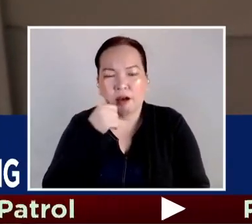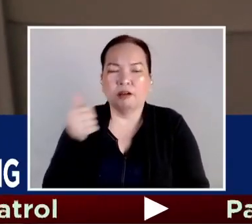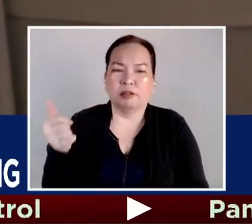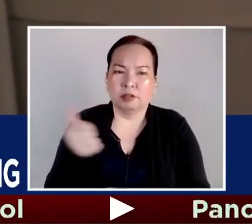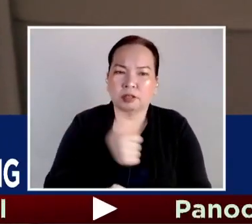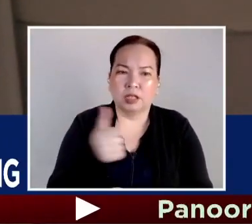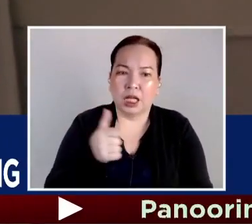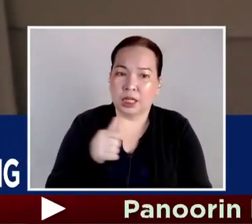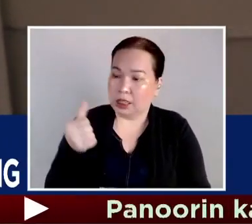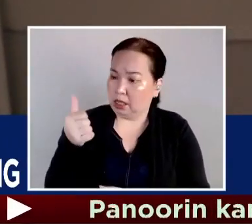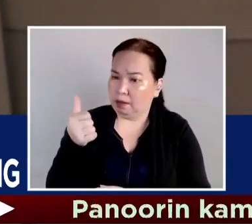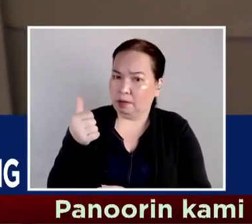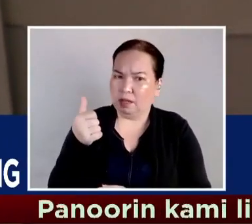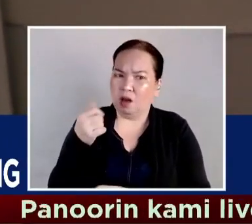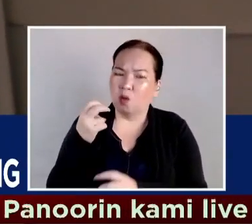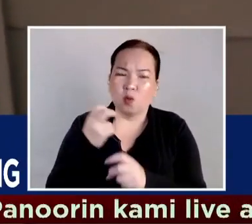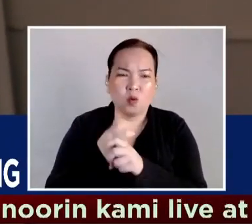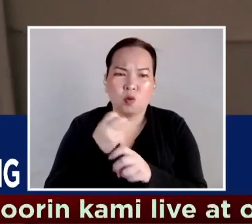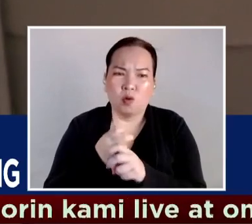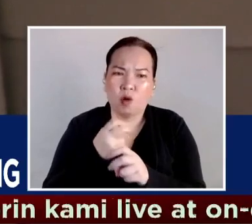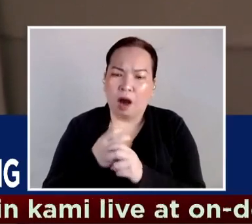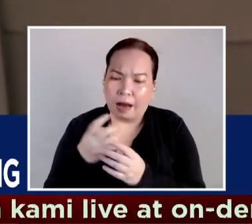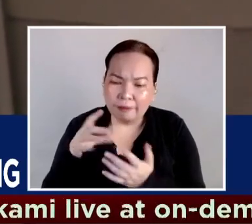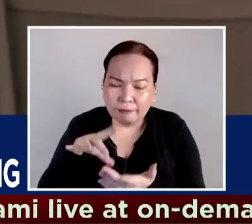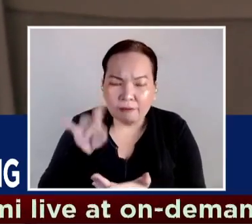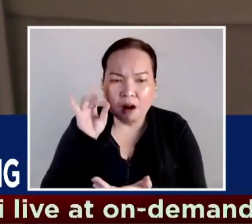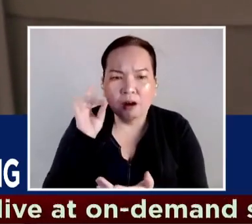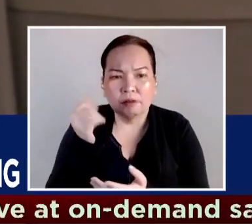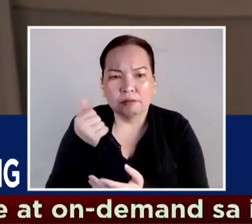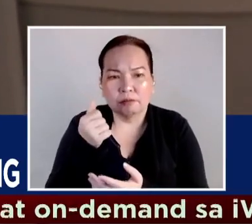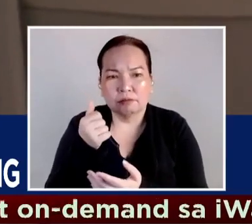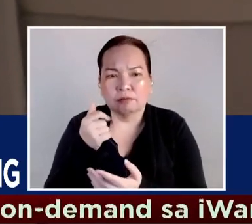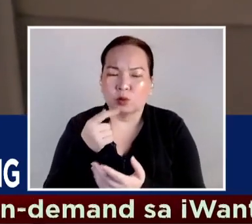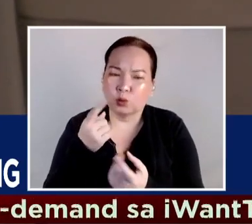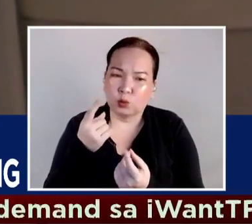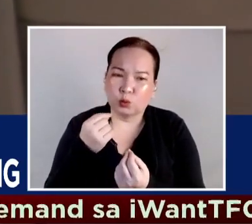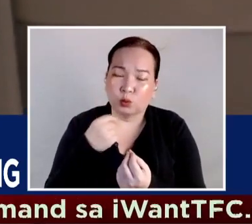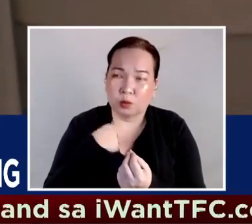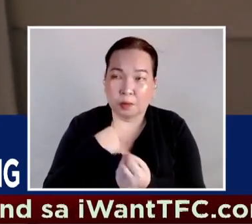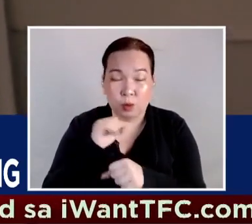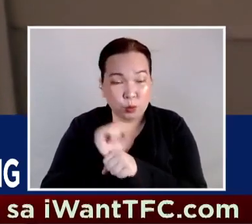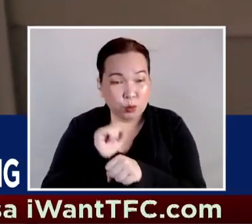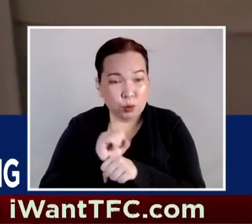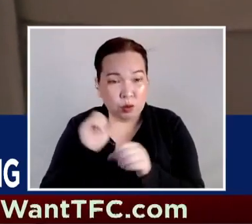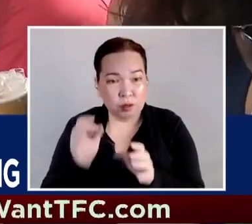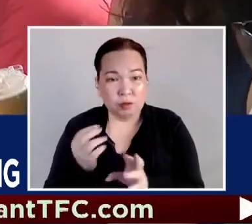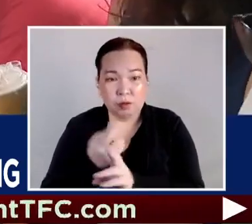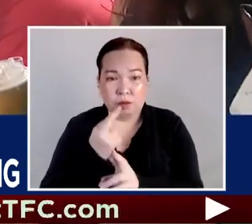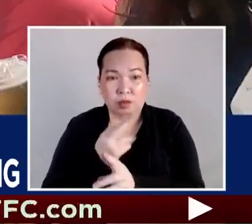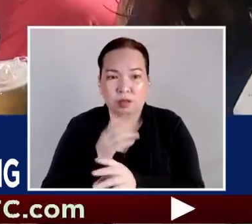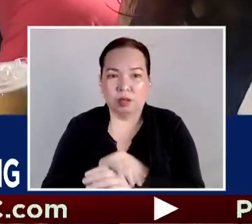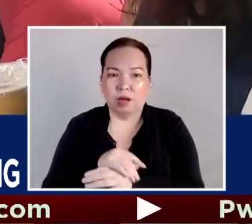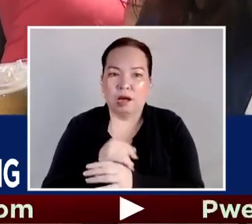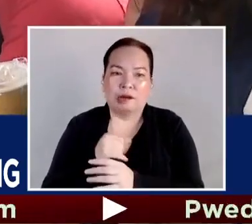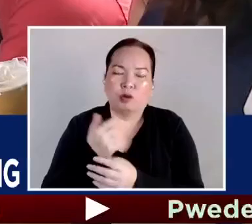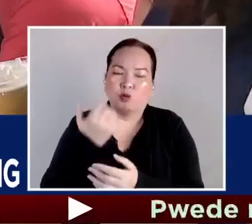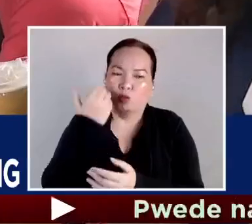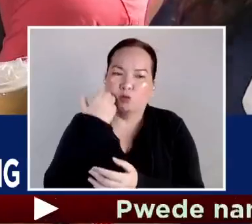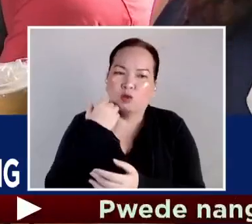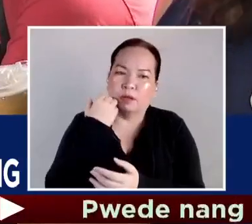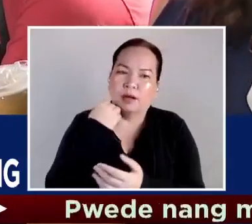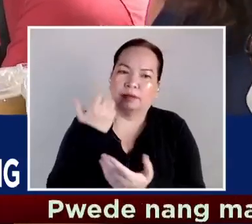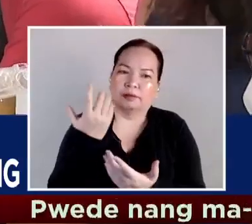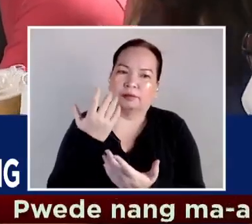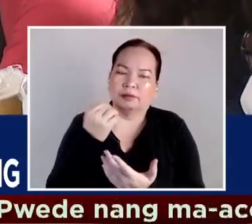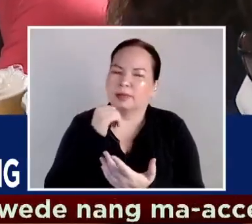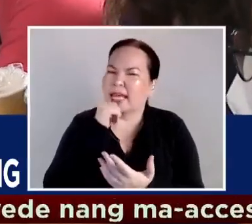10 piso, napakahirap din kitain. Kasi kadalasan, ang manggagawa, sabihin natin, hindi lahat nagmi-minimum. Isa si Marie,